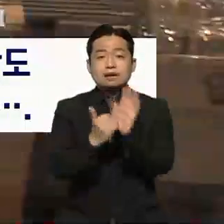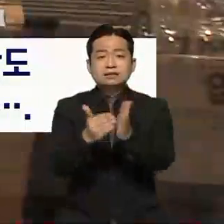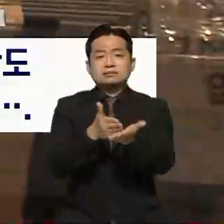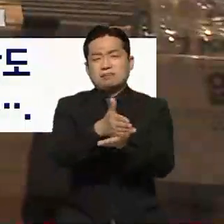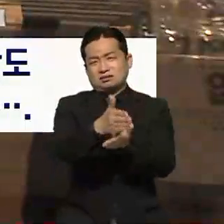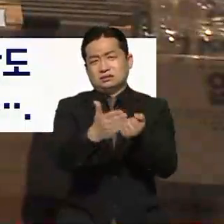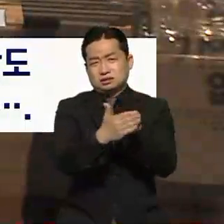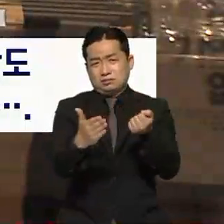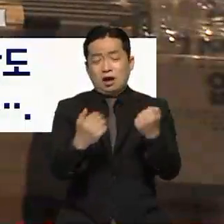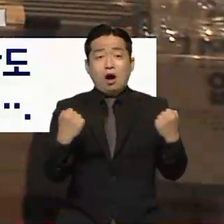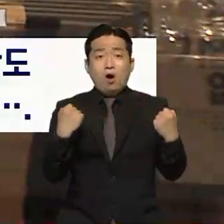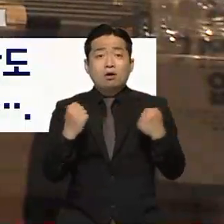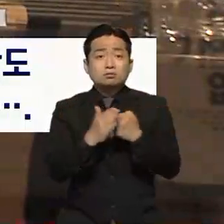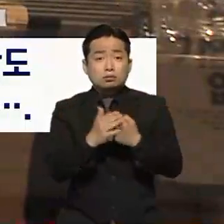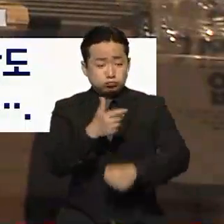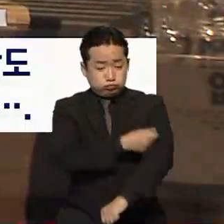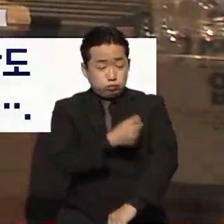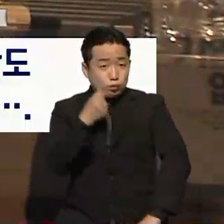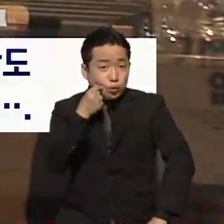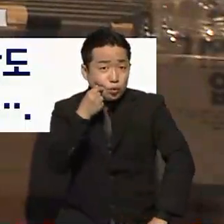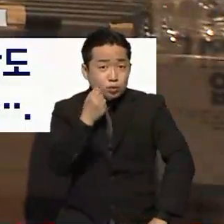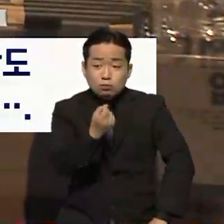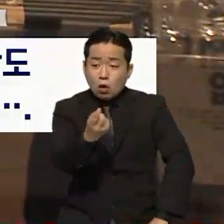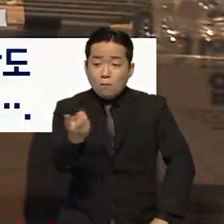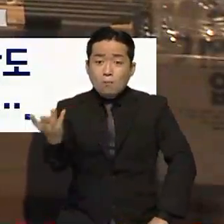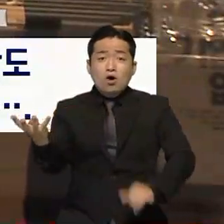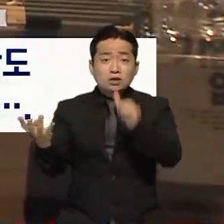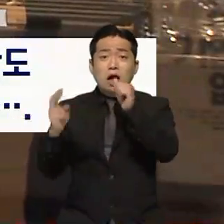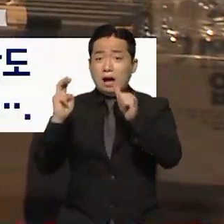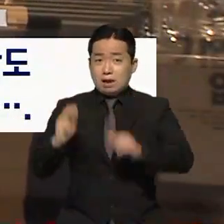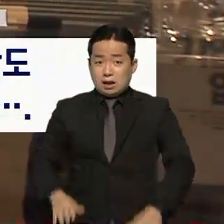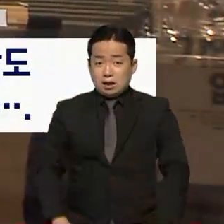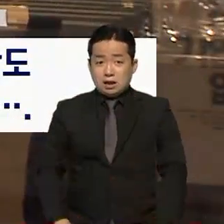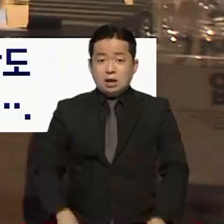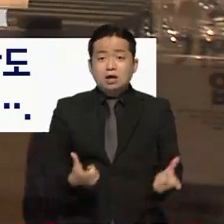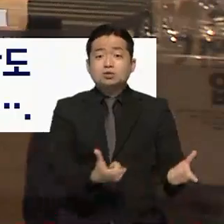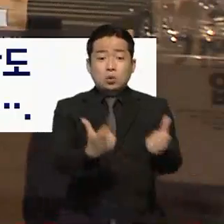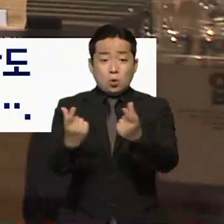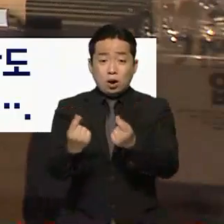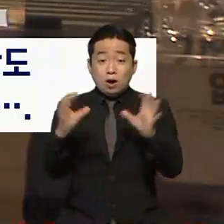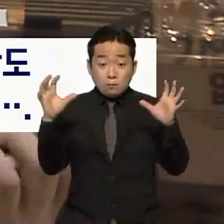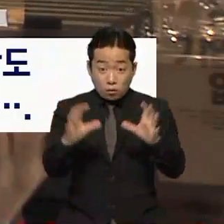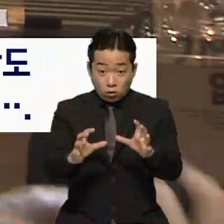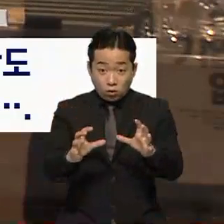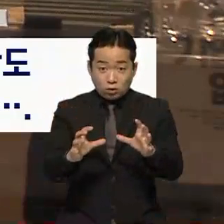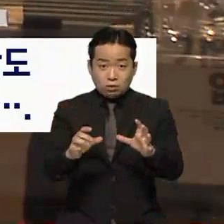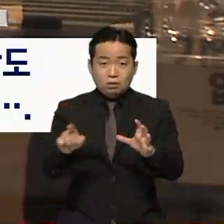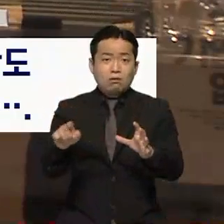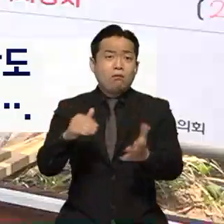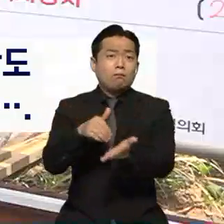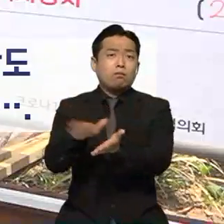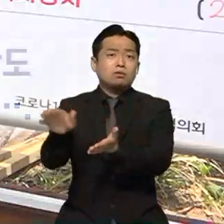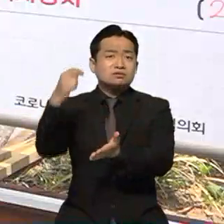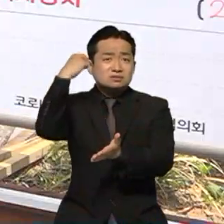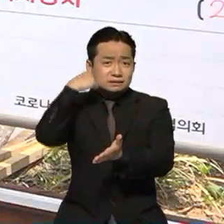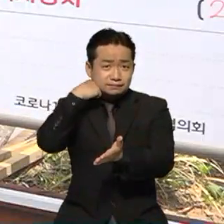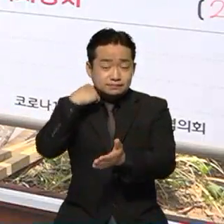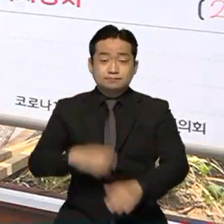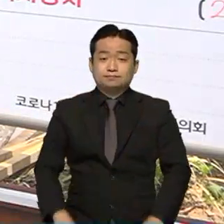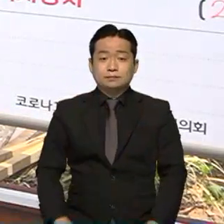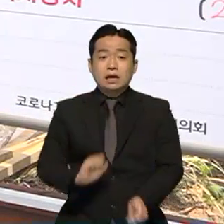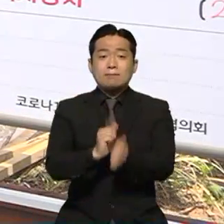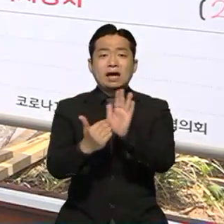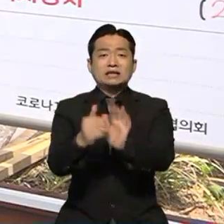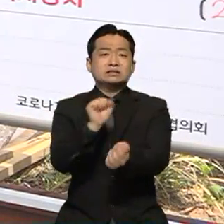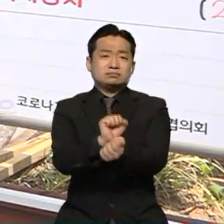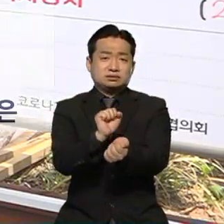많았고 건강상 때문에 못 맞는 사람도 분명히 있었는데 그냥 다 같이 모임 자리에서도 아예 배제가 되고 백신